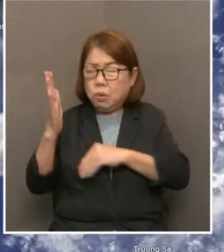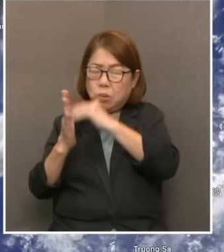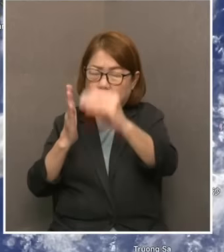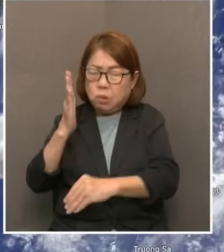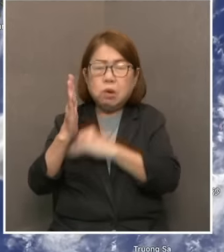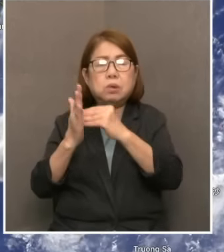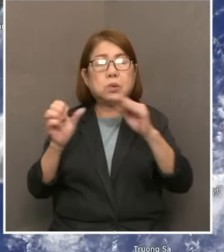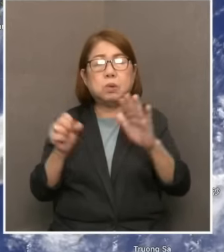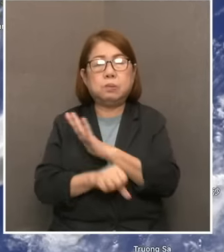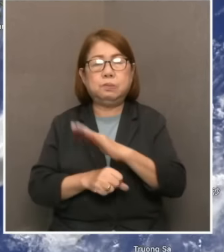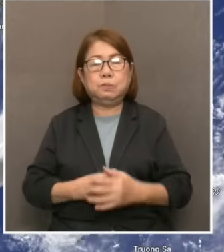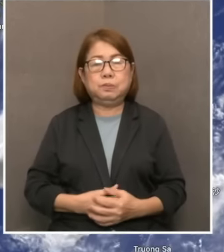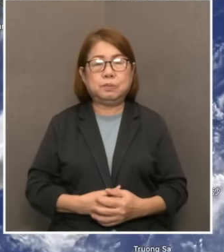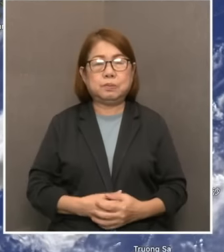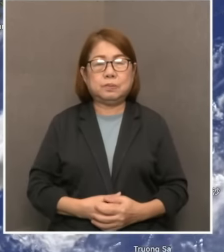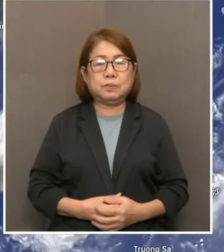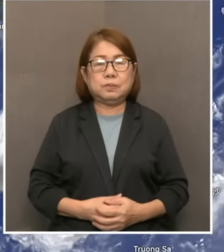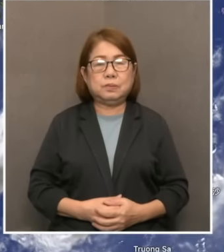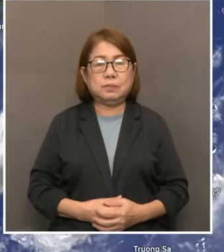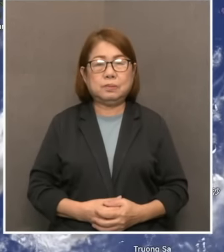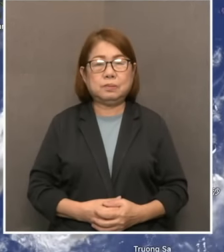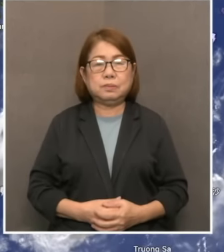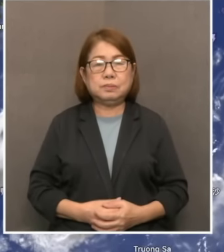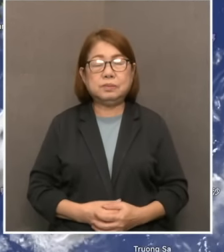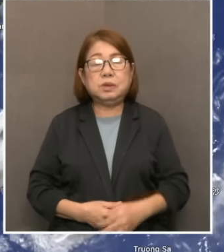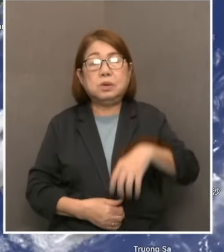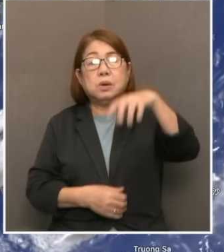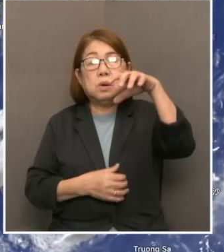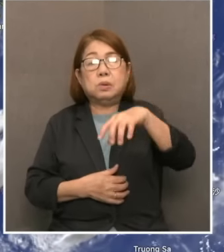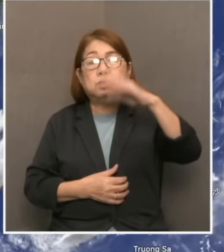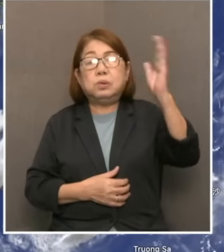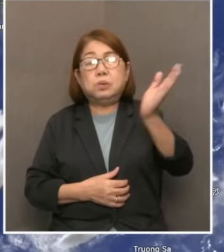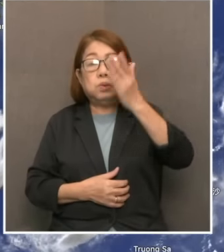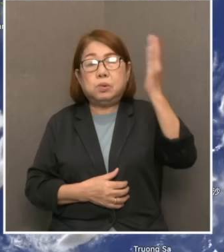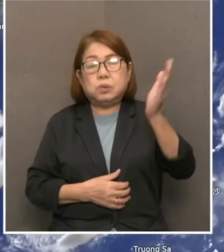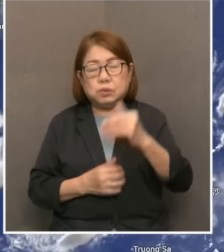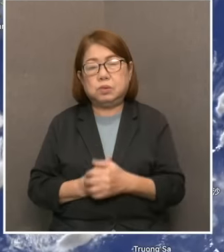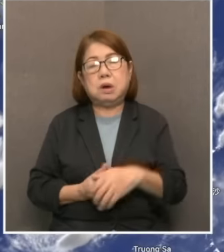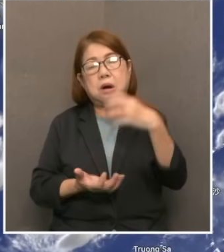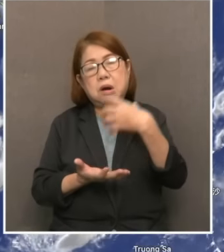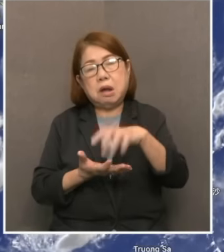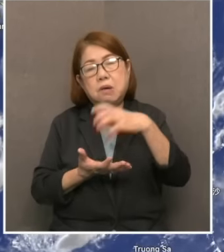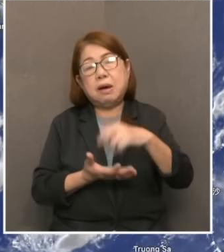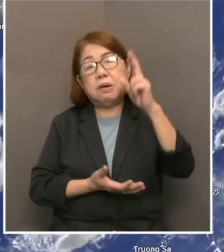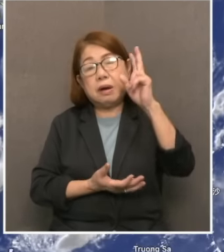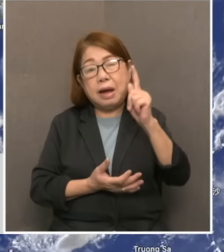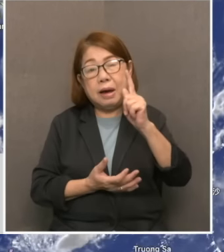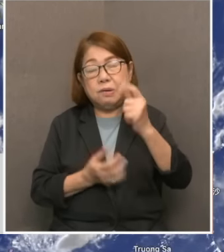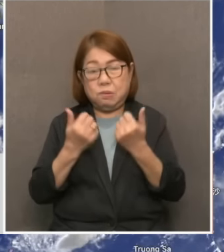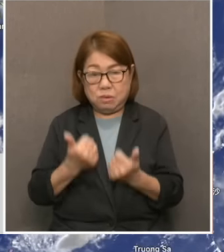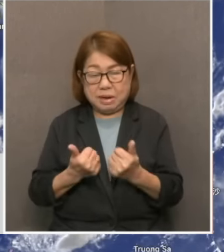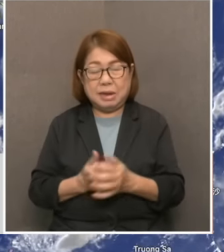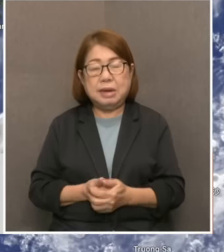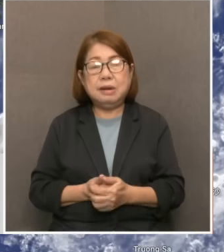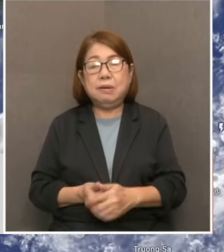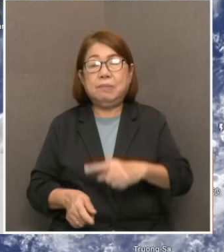บกรบอูตู นิยวิทยาได้รายงานลักษณะอากาศประเทศไทยในช่งวันนี้ครับ7